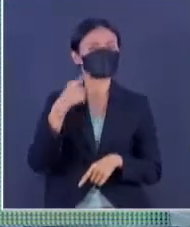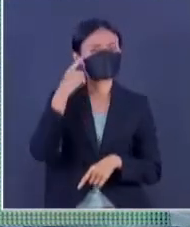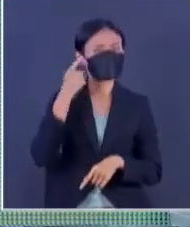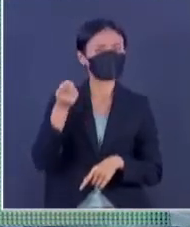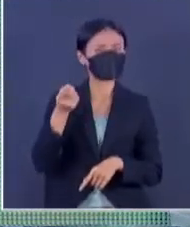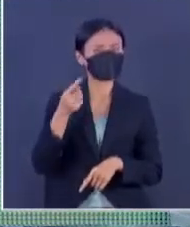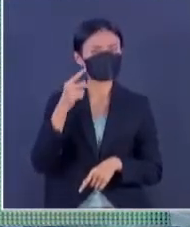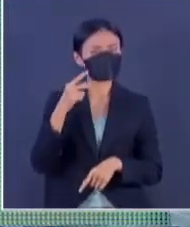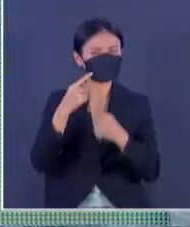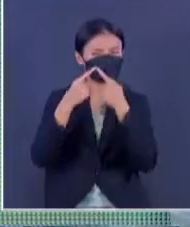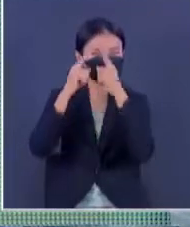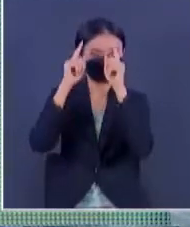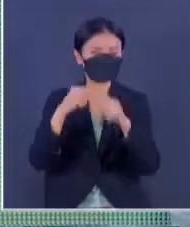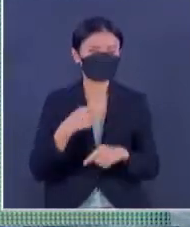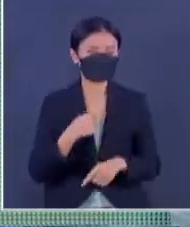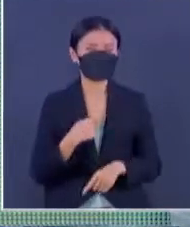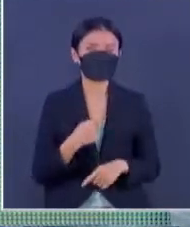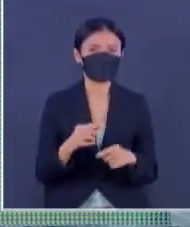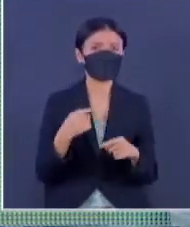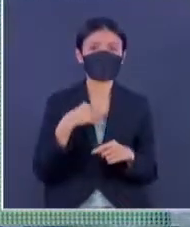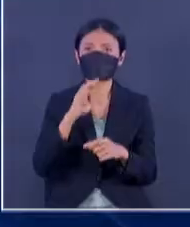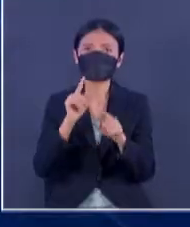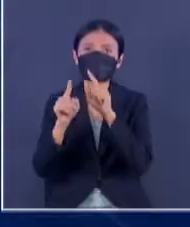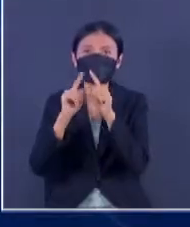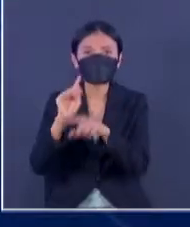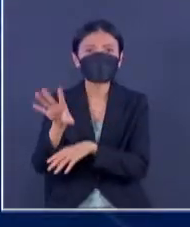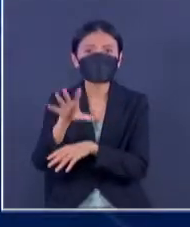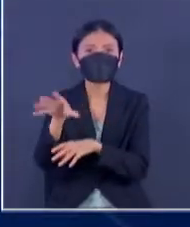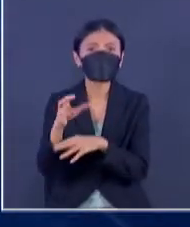ก็เรียกเจ้าหน้าที่ตำรวจมาจับนะคะแล้วก็จับกลุ่มตัวได้จริงๆค่ะ